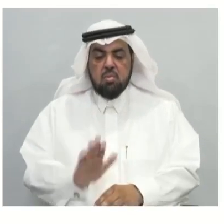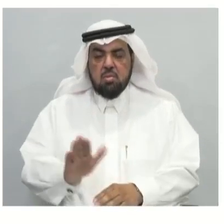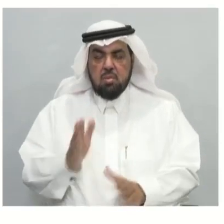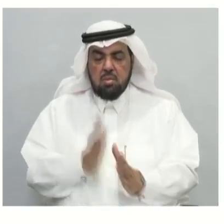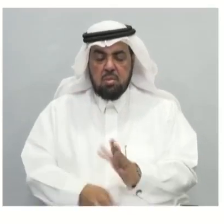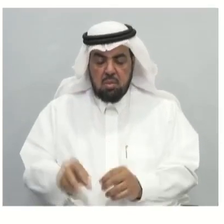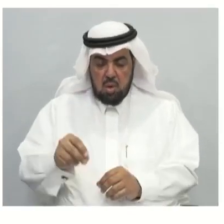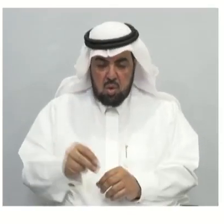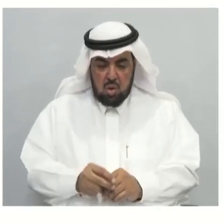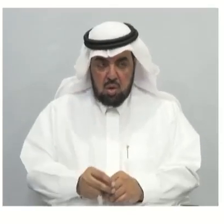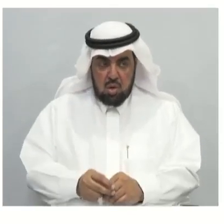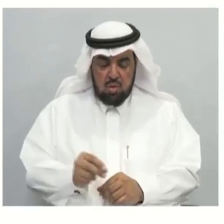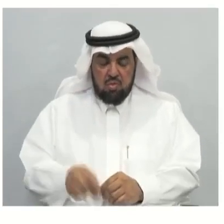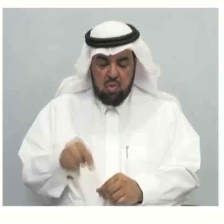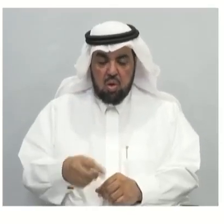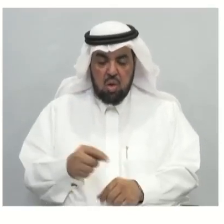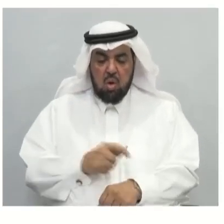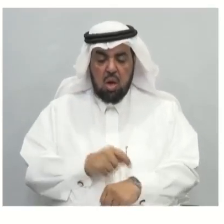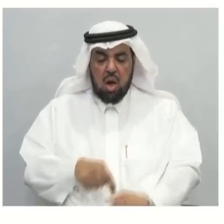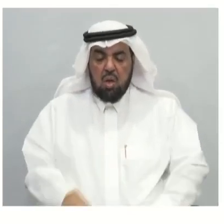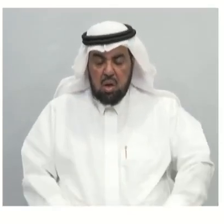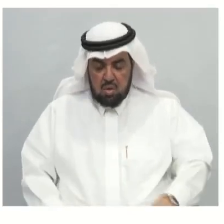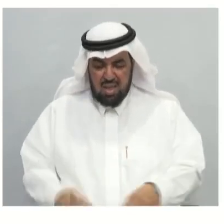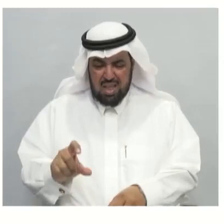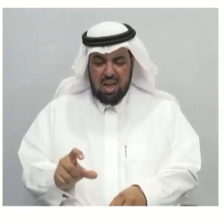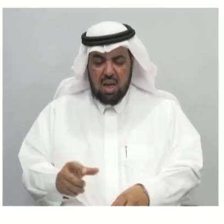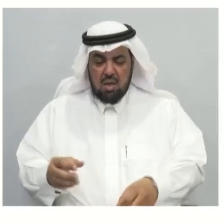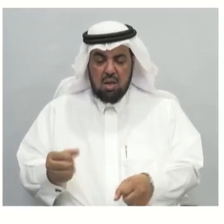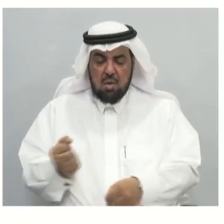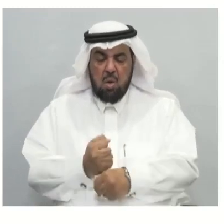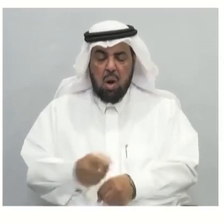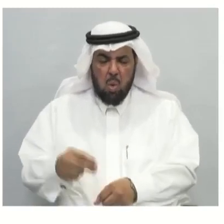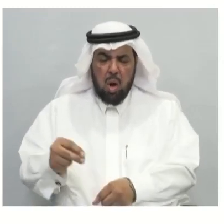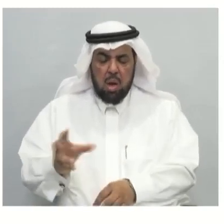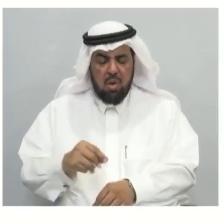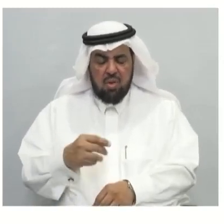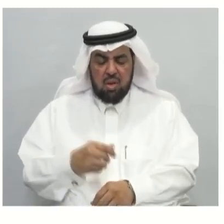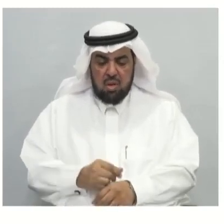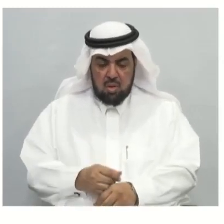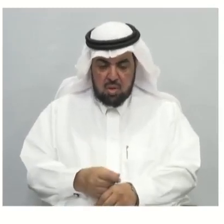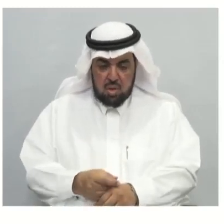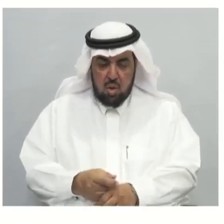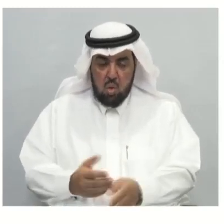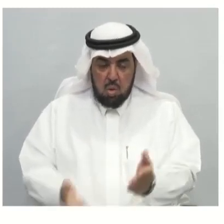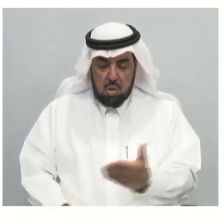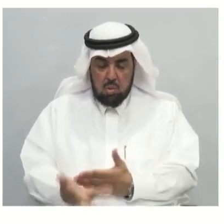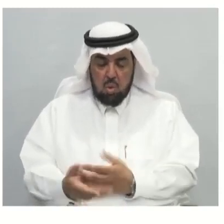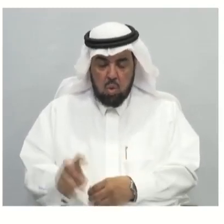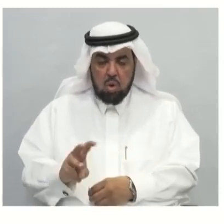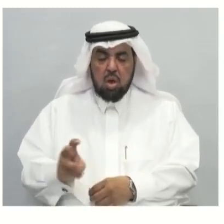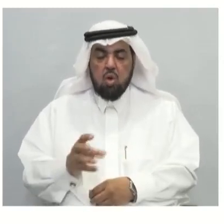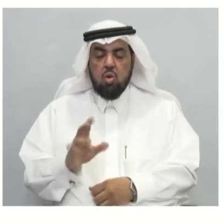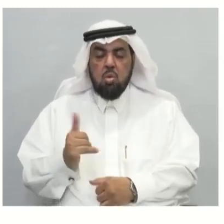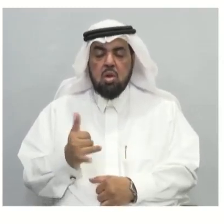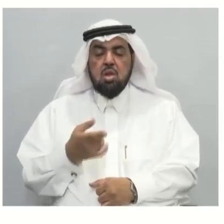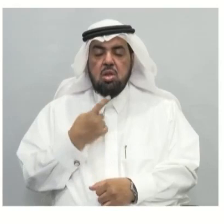الورقيه اكدنا انه في عصرنا الحالي تناقص فيه استخدام المستندات الورقيه والمطبوعه وان الشركات والمؤسسات